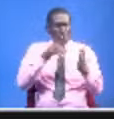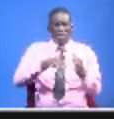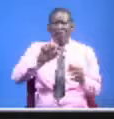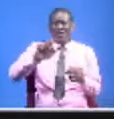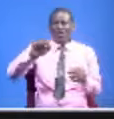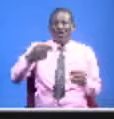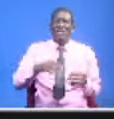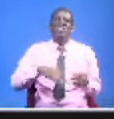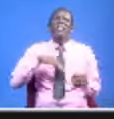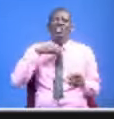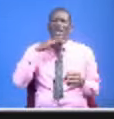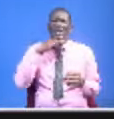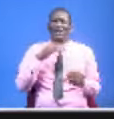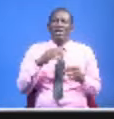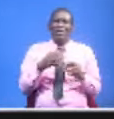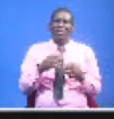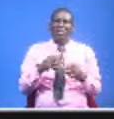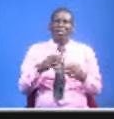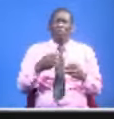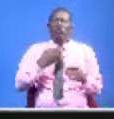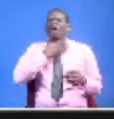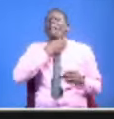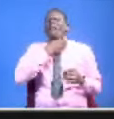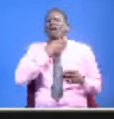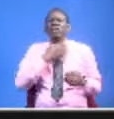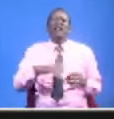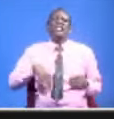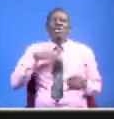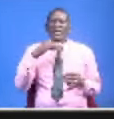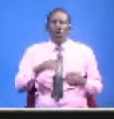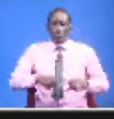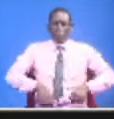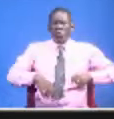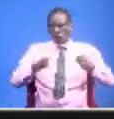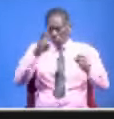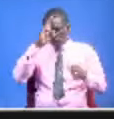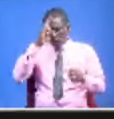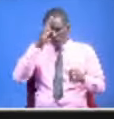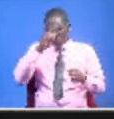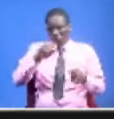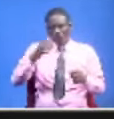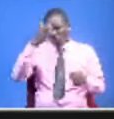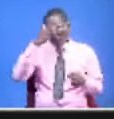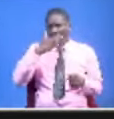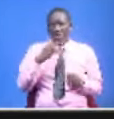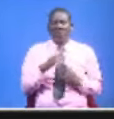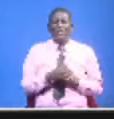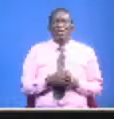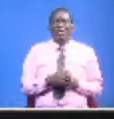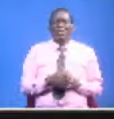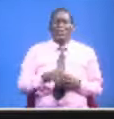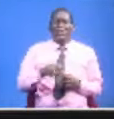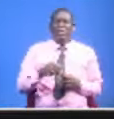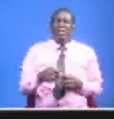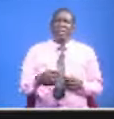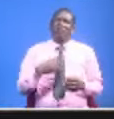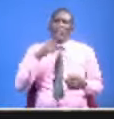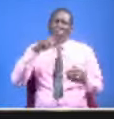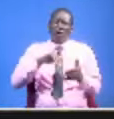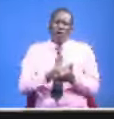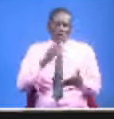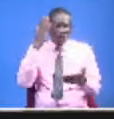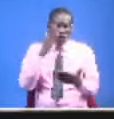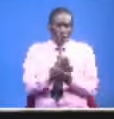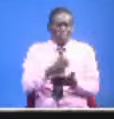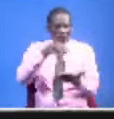alikufa kwa kukosa oksijeni kutokana na kunyongwa. Kamanda wa polisi wa kaunti ndogo ya Thika, Lawrence Mushangi, alithibitisha